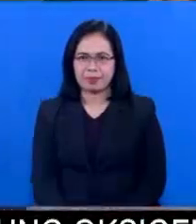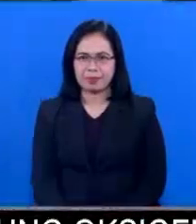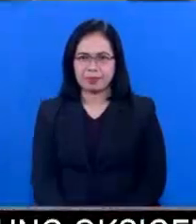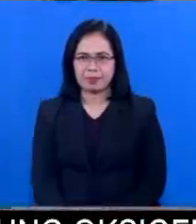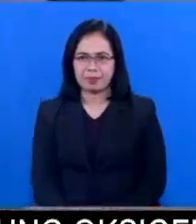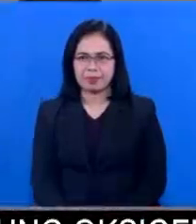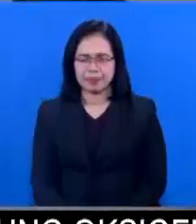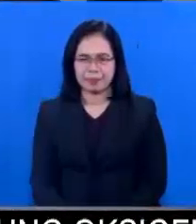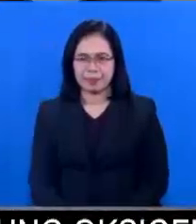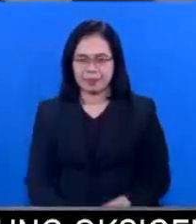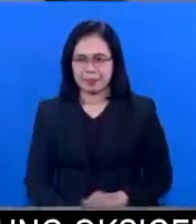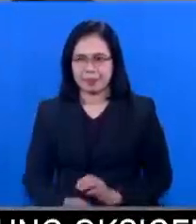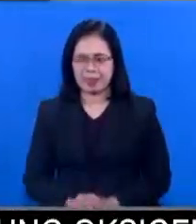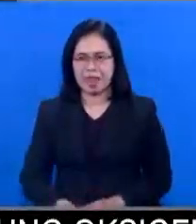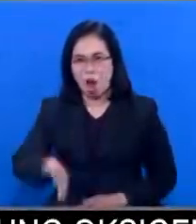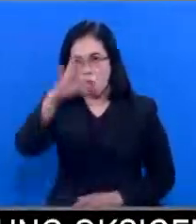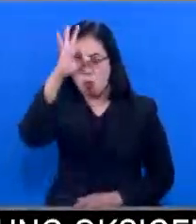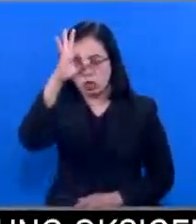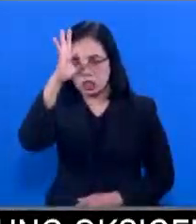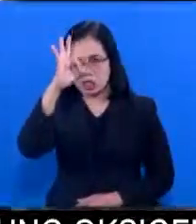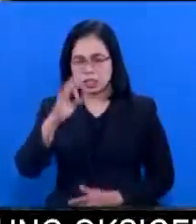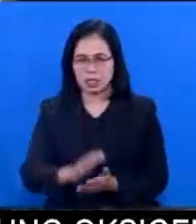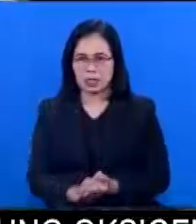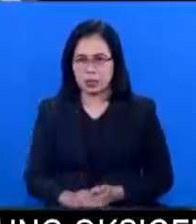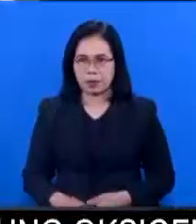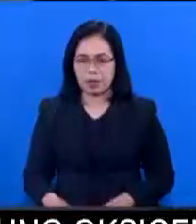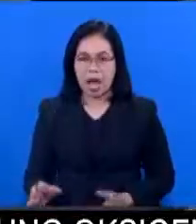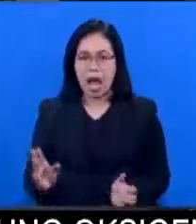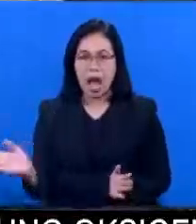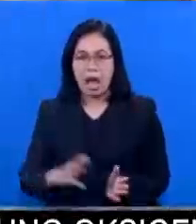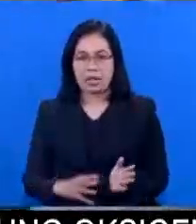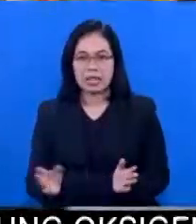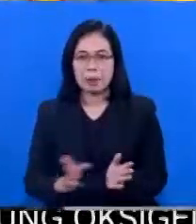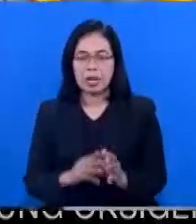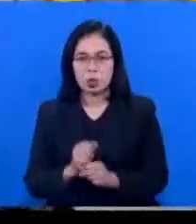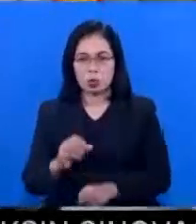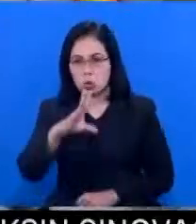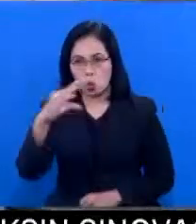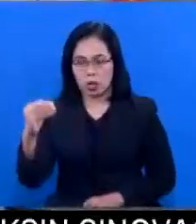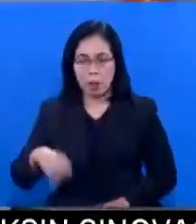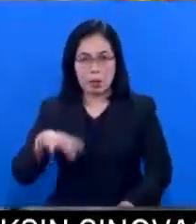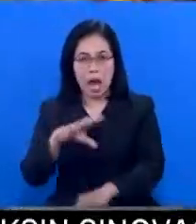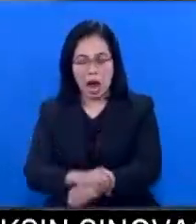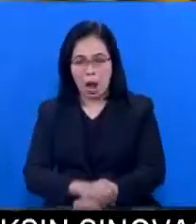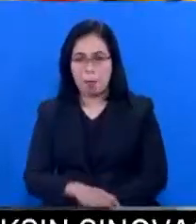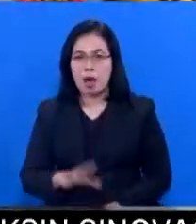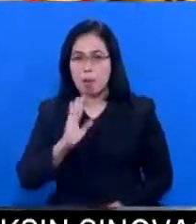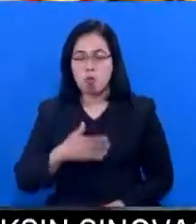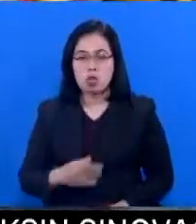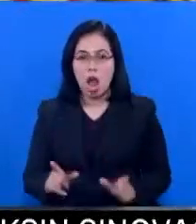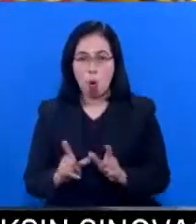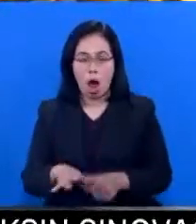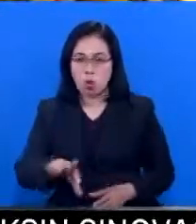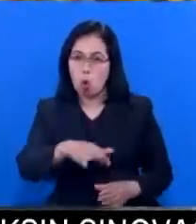Tidak membutuhkan waktu lama, Satreskrim Polres Pelabuhan Tanjung Perak pada Minggu sore menangkap seorang pemilik warung kopi yang diduga menjadi provokator aksi